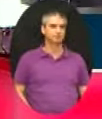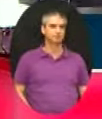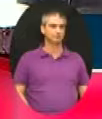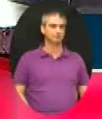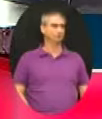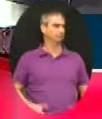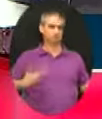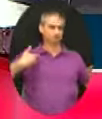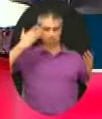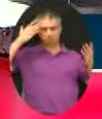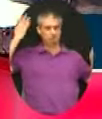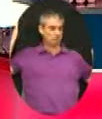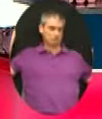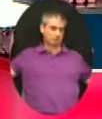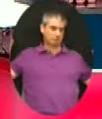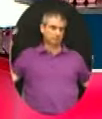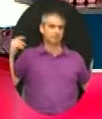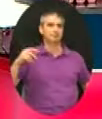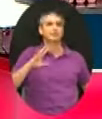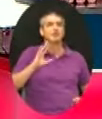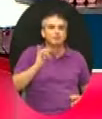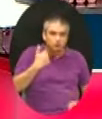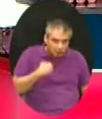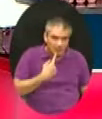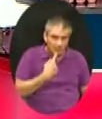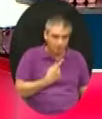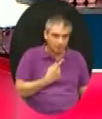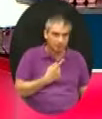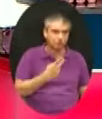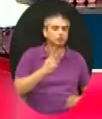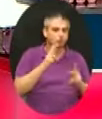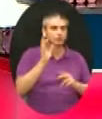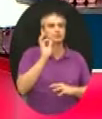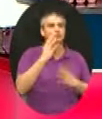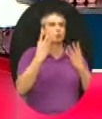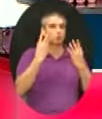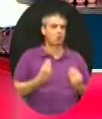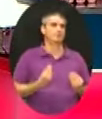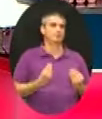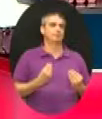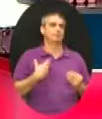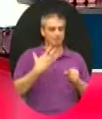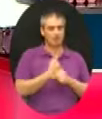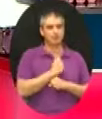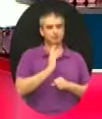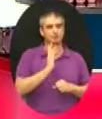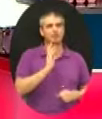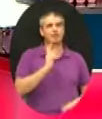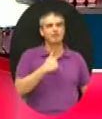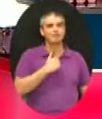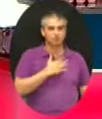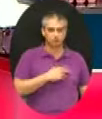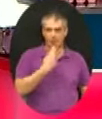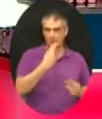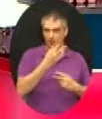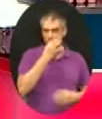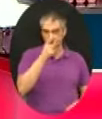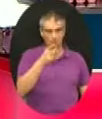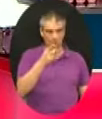לאיזה פער? אין לי מושג. לא? אוקיי, מה שאני כן אומר, שיש סיכויים טובים לנצח, אבל אני רוצה לענות את